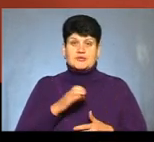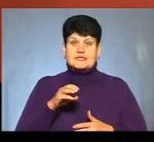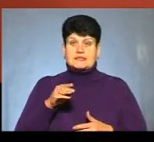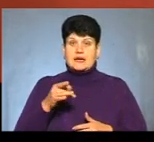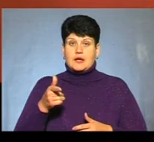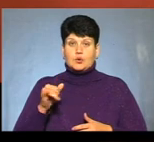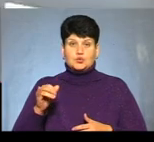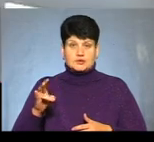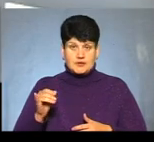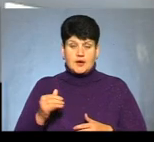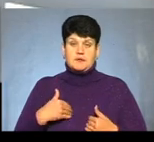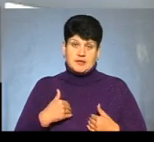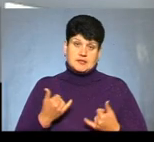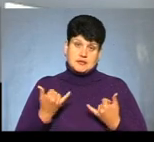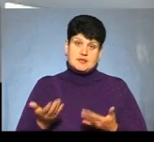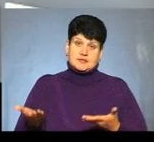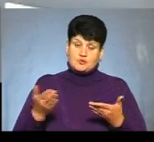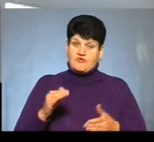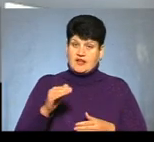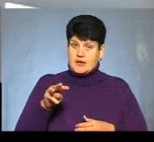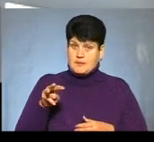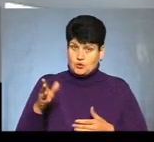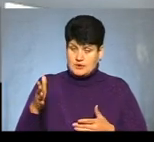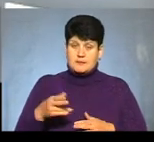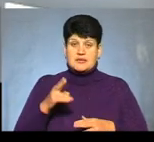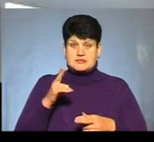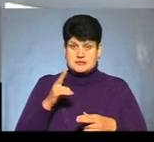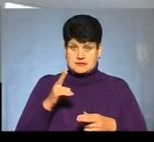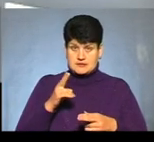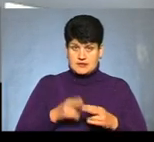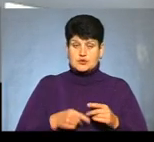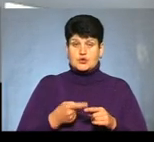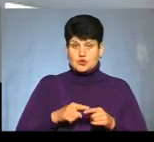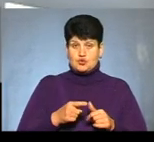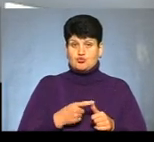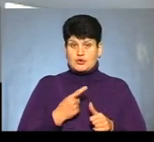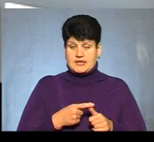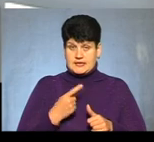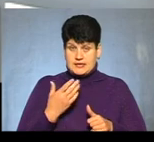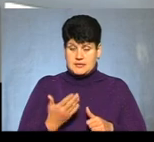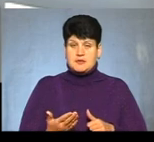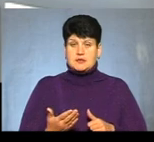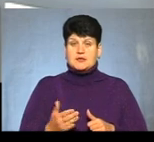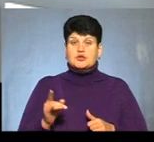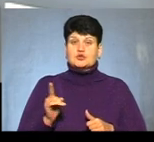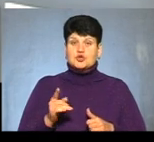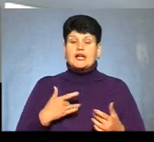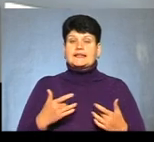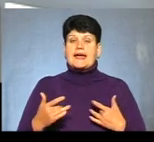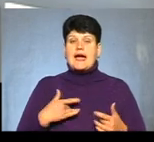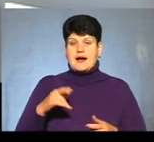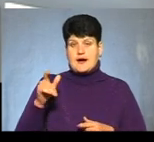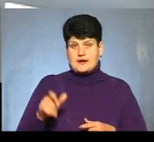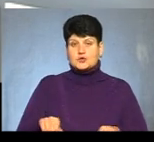Стригуна. І тому на даний момент ми запрошуємо Федора Миколайовича. Тобто ми завершуємо, власне, на цьому імені,